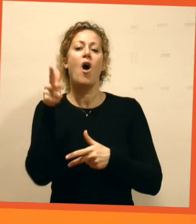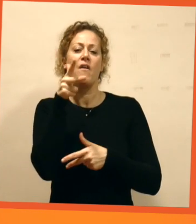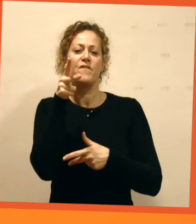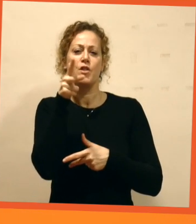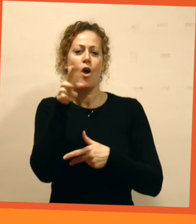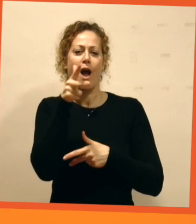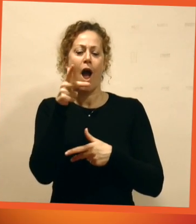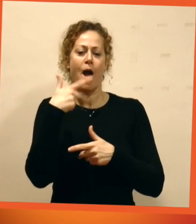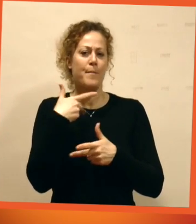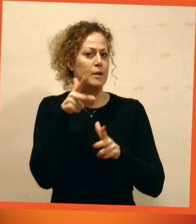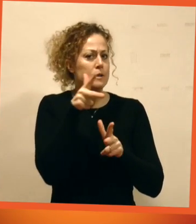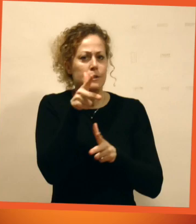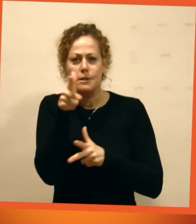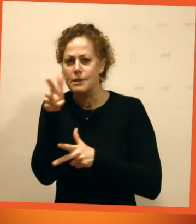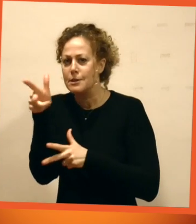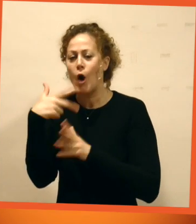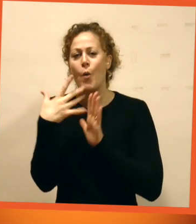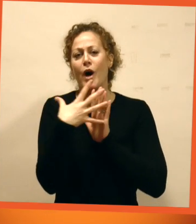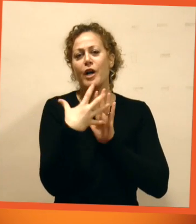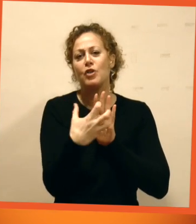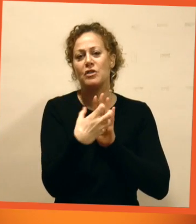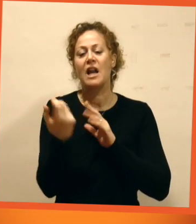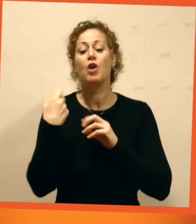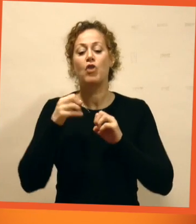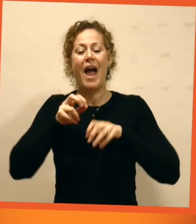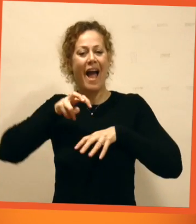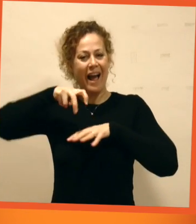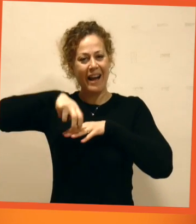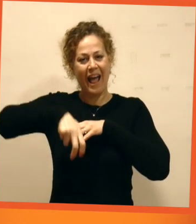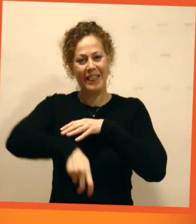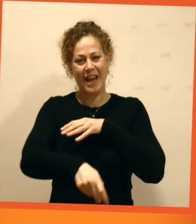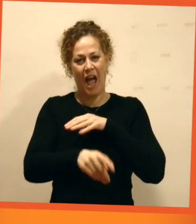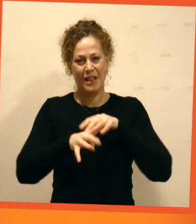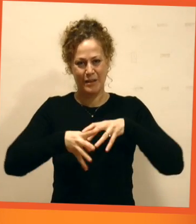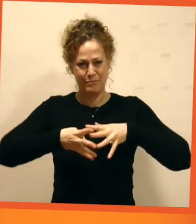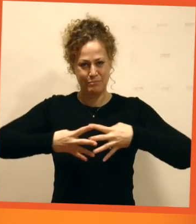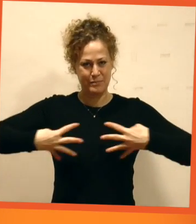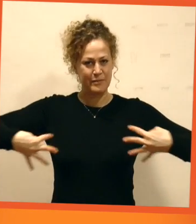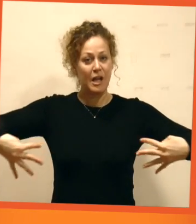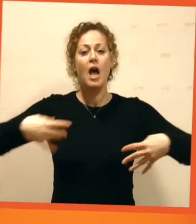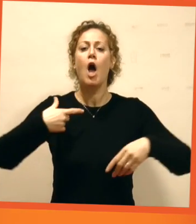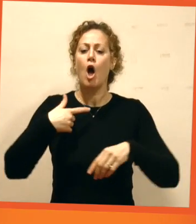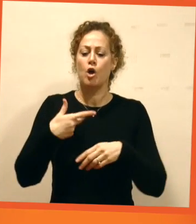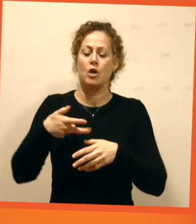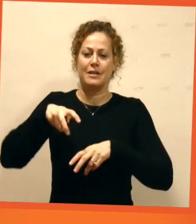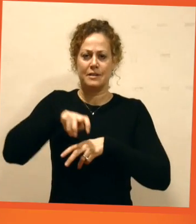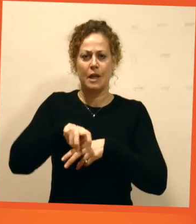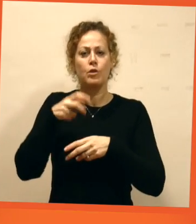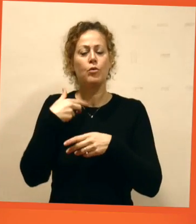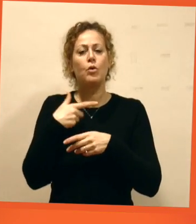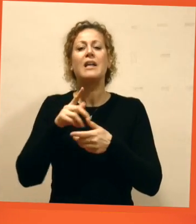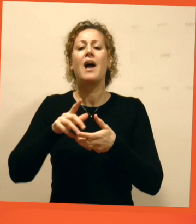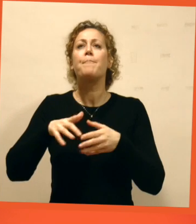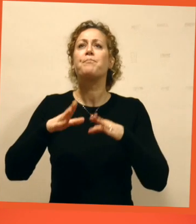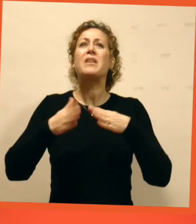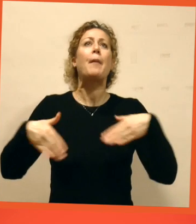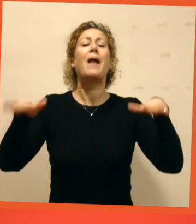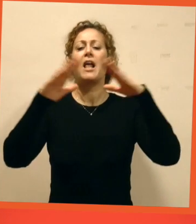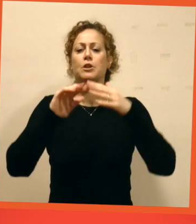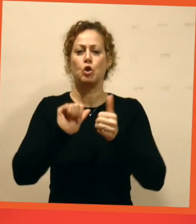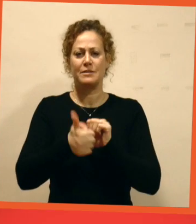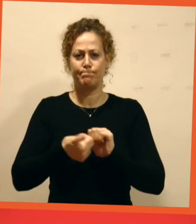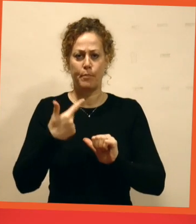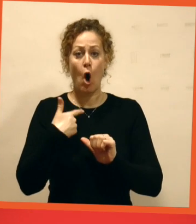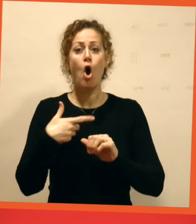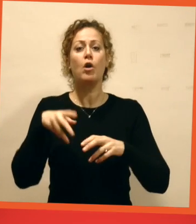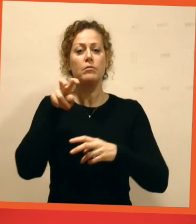ero attaccata praticamente alle gradinate, era in un palazzetto dello sport. La cosa che mi ha impressionata, mi fa venire la pelle d'oca